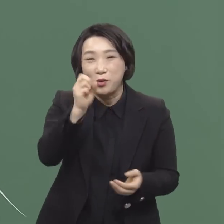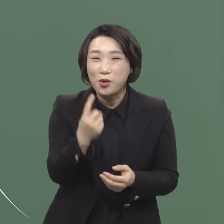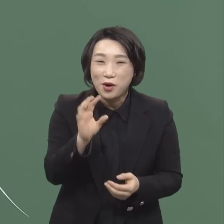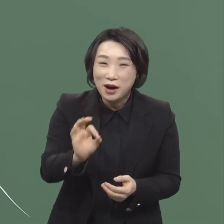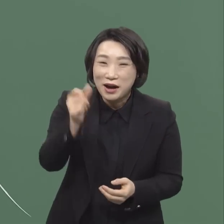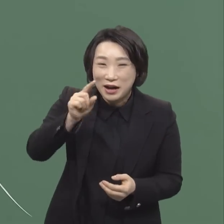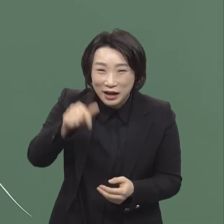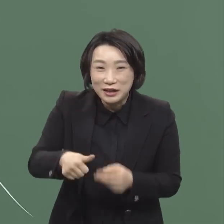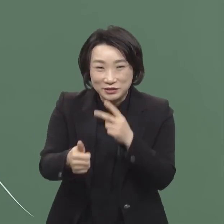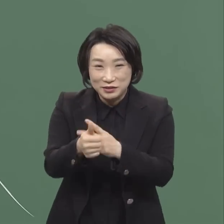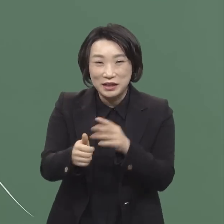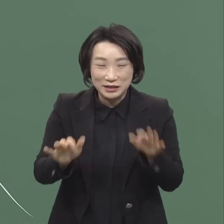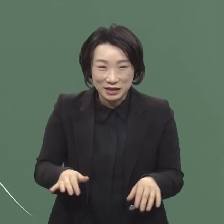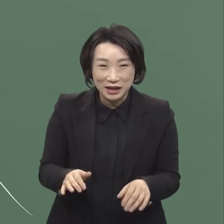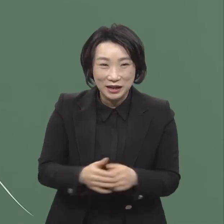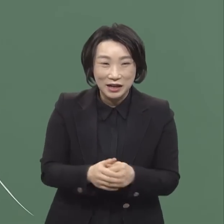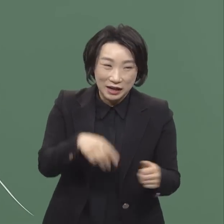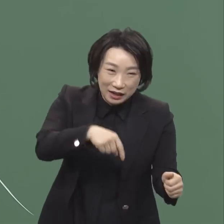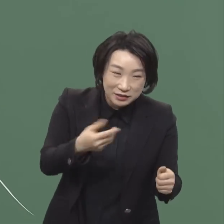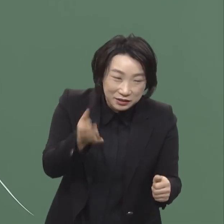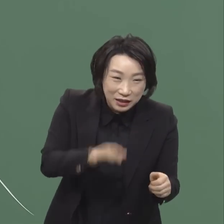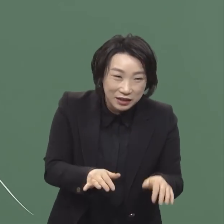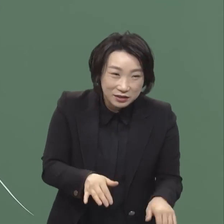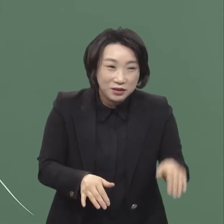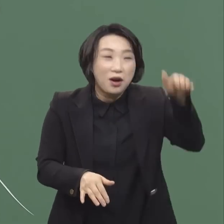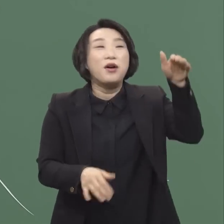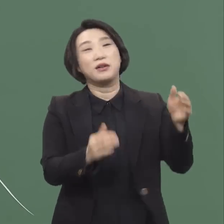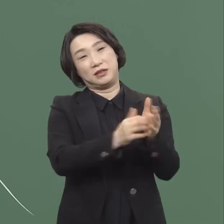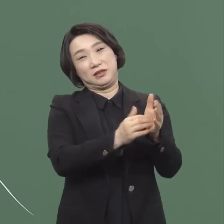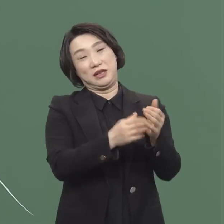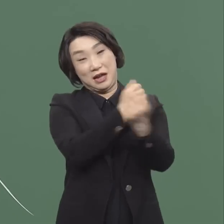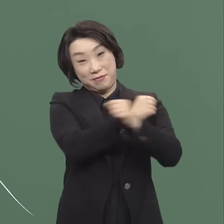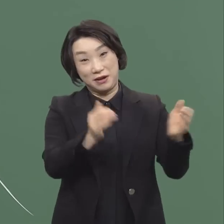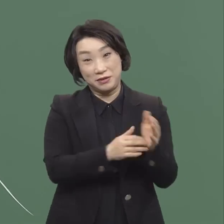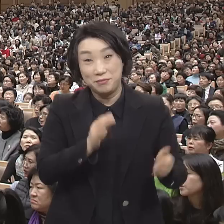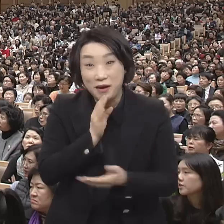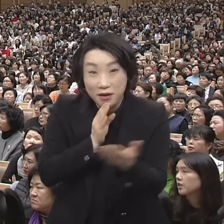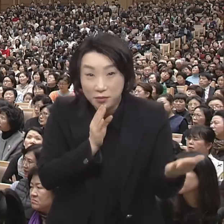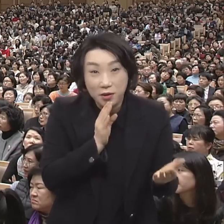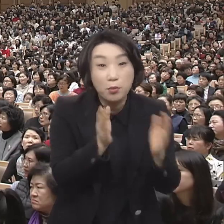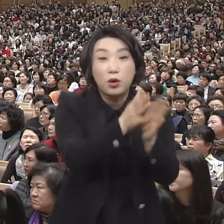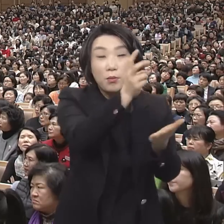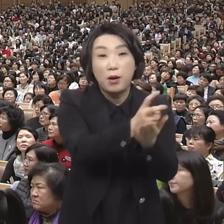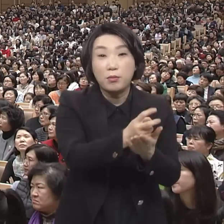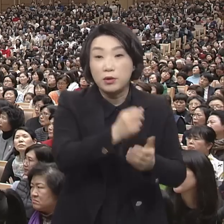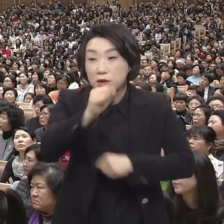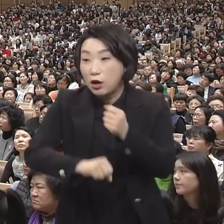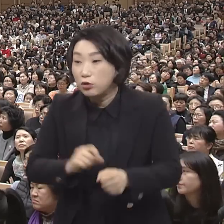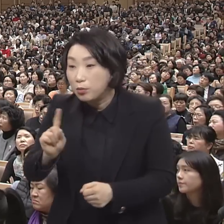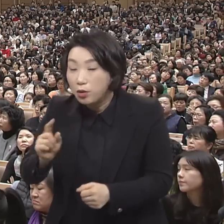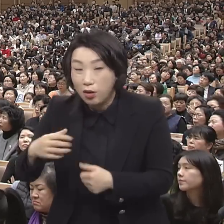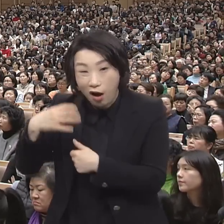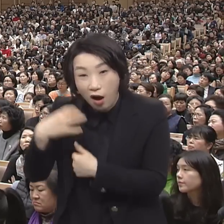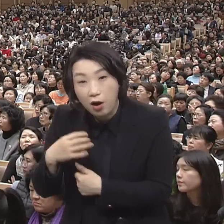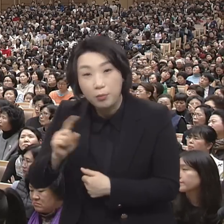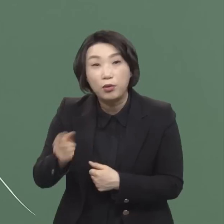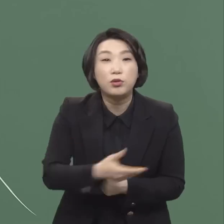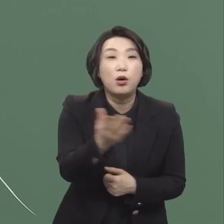이 말이요. 이제 율법에서 자유한 자가 돼야 돼, 얽매이는 자가 돼야 돼요. 우리는